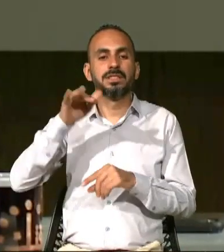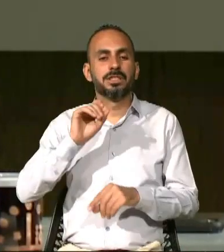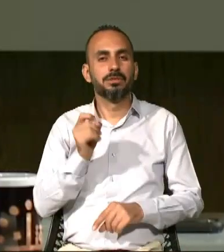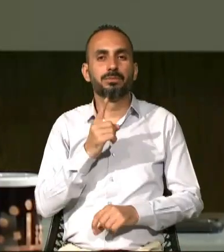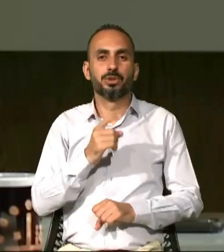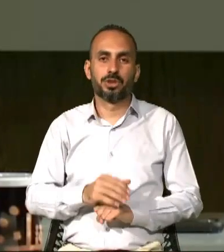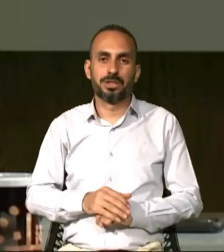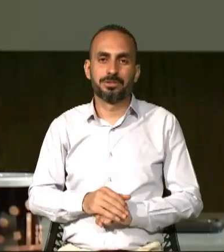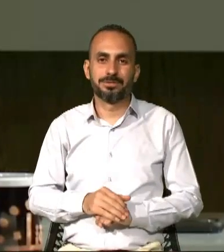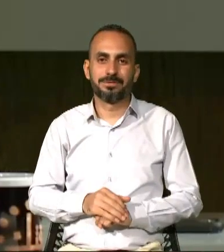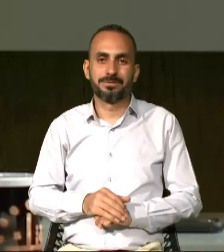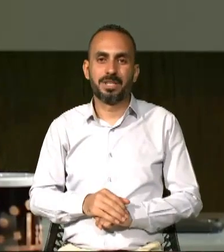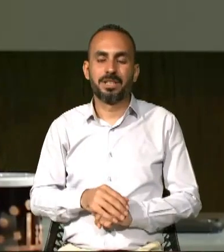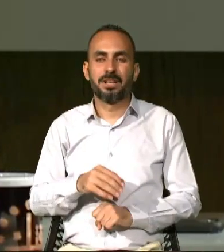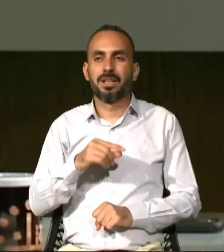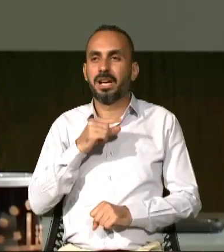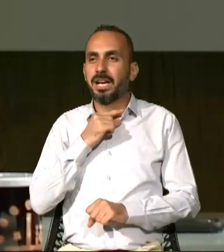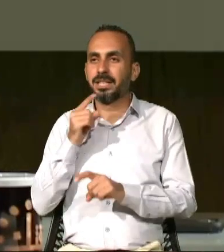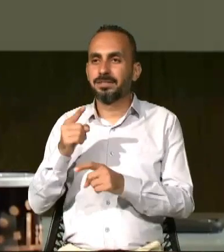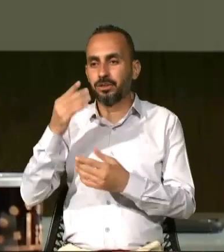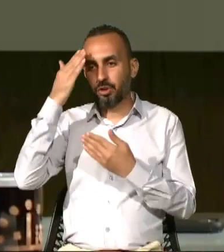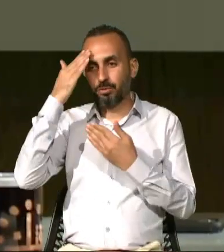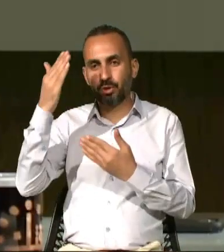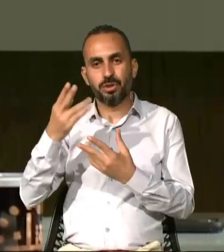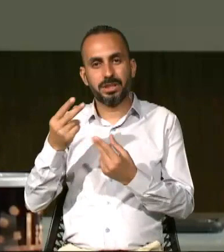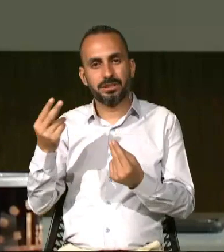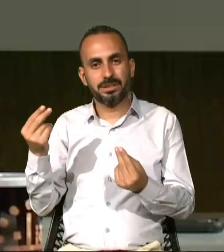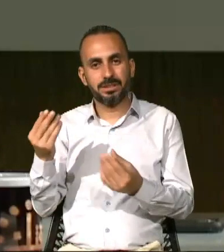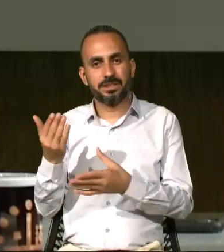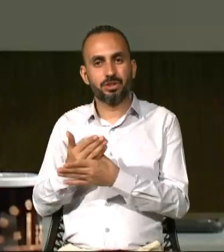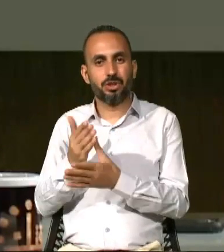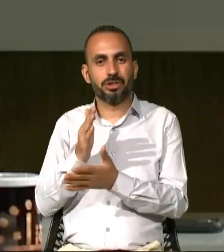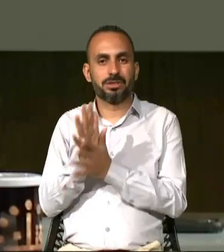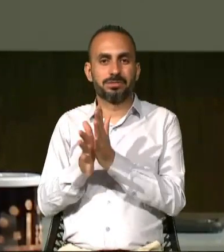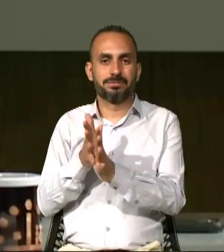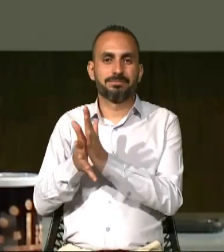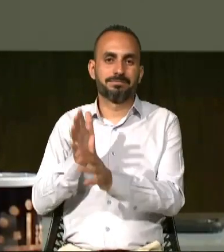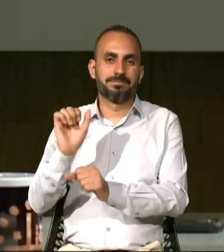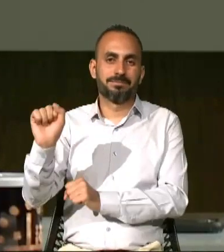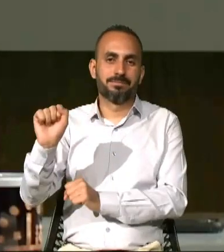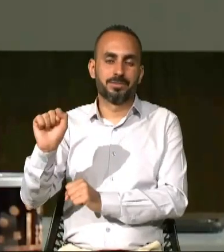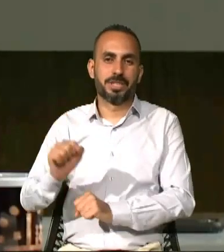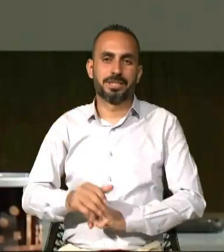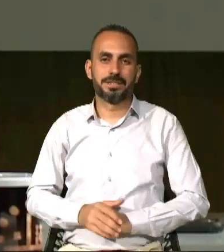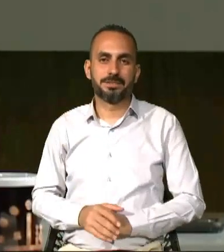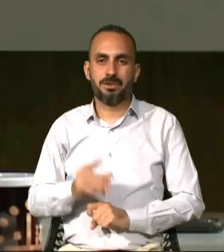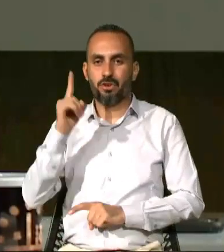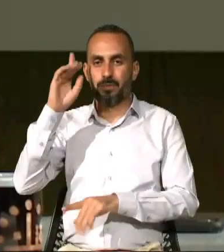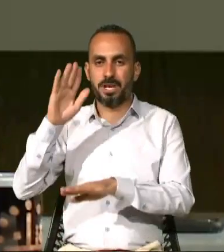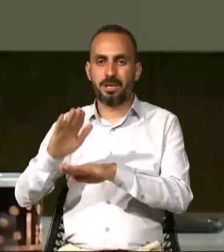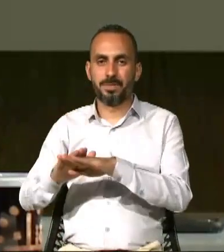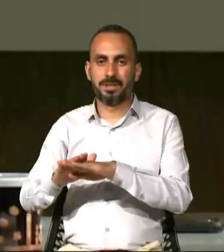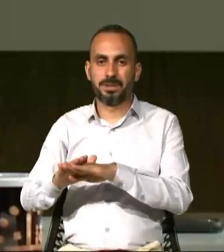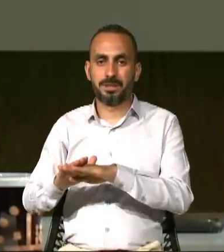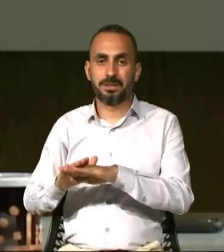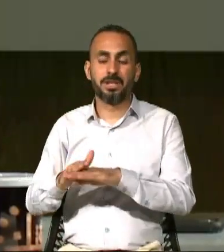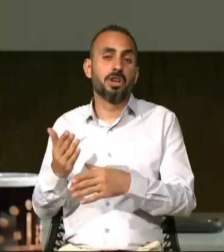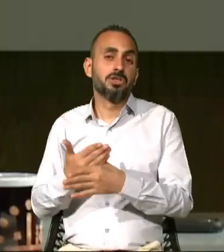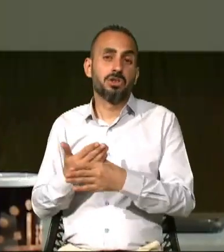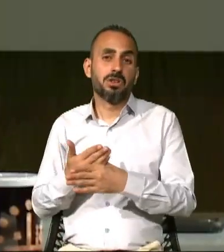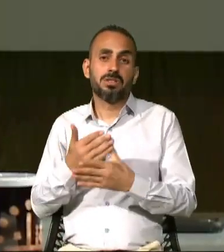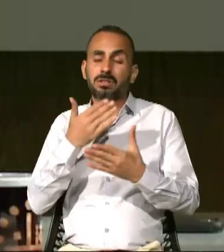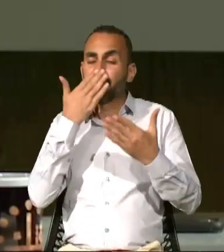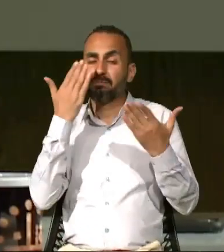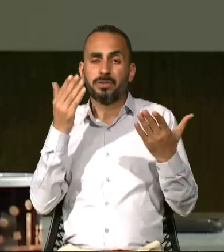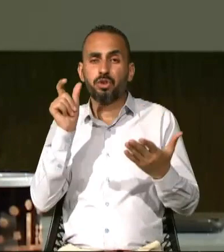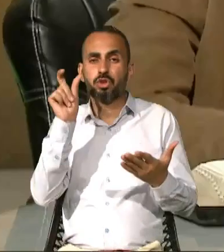يعني اجابه فعلا حكيمه فعلا 100%. والرب يباركك لانه محدش فعلا يعرف الوقت. ده الكتاب اللي